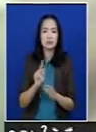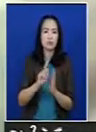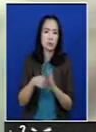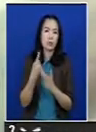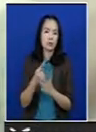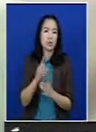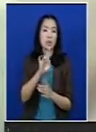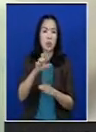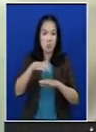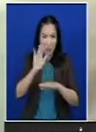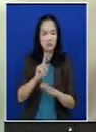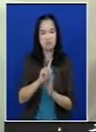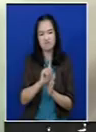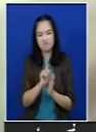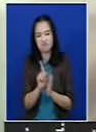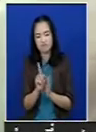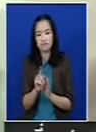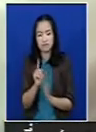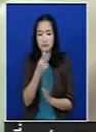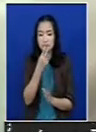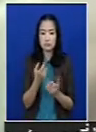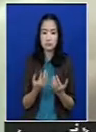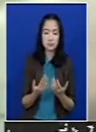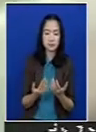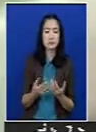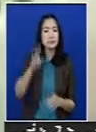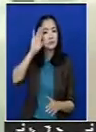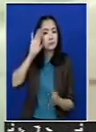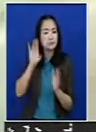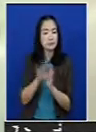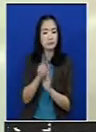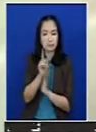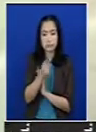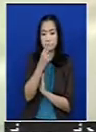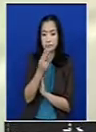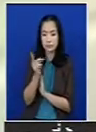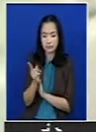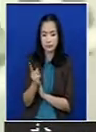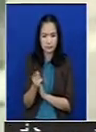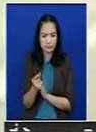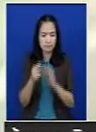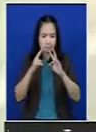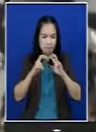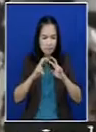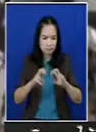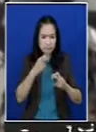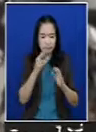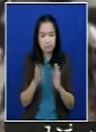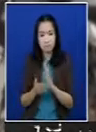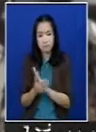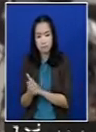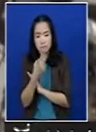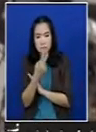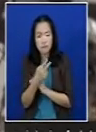ายกำหนดนะครับแต่ต้องทำเรื่องนี้ชัดเจนต้องรอไฟล์ภาพจริงจากพนักงานสอบสวนเพื่อมาคำนวณวิเคราะห์ร่วมกับผู้เชี่ยวชา